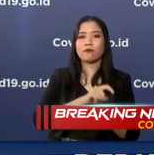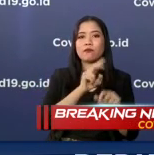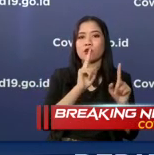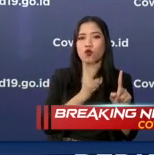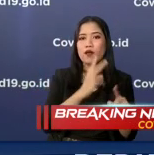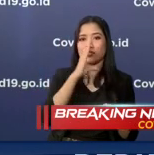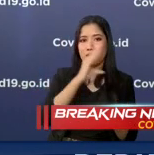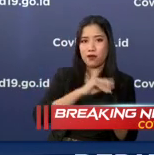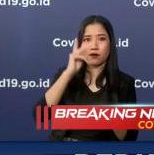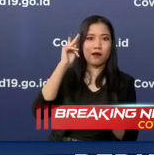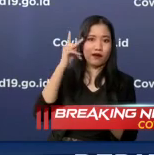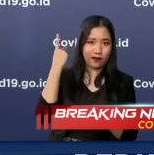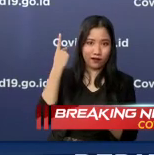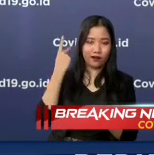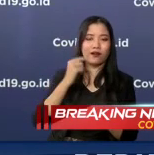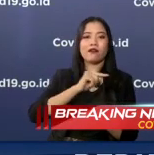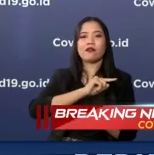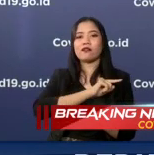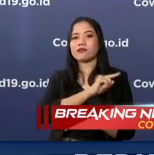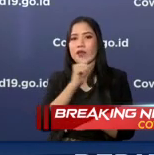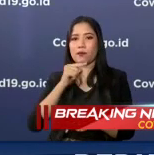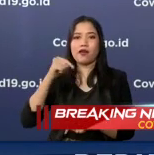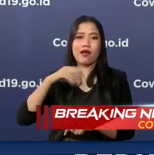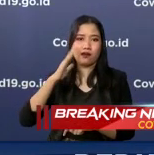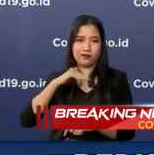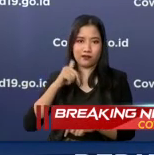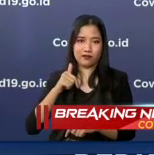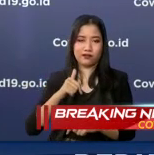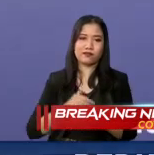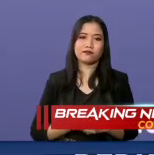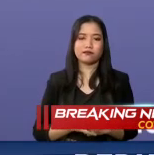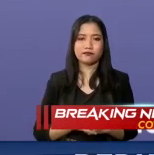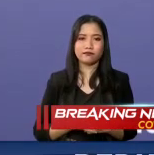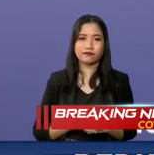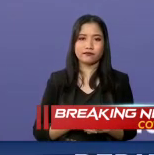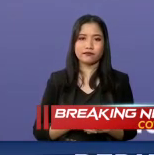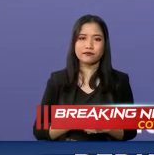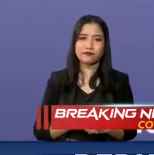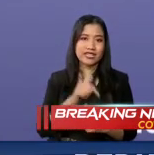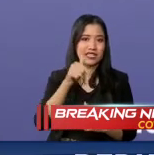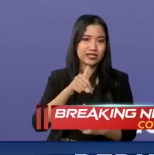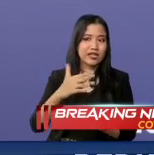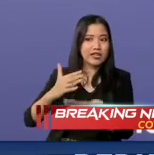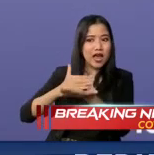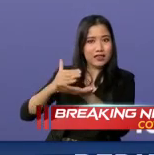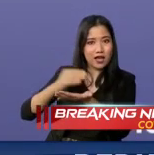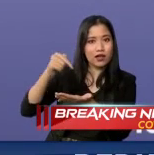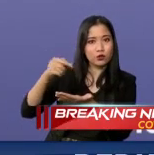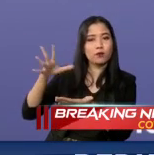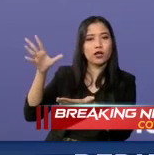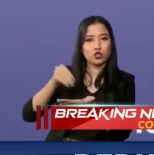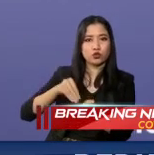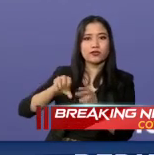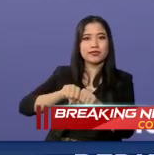Indonesia bagian barat kemarin sampai dengan hari ini Hai data-data ini kita himpun melalui sistem